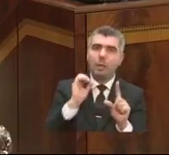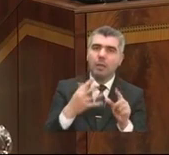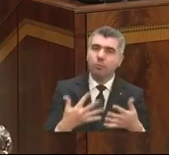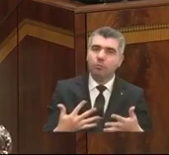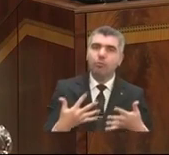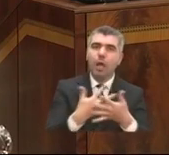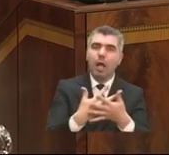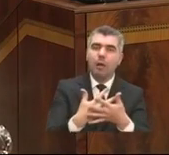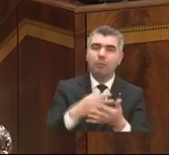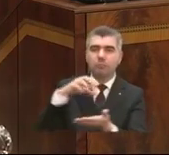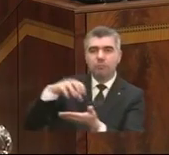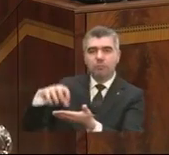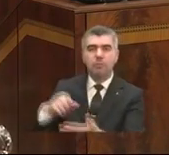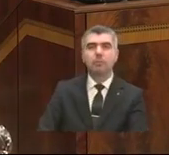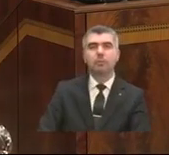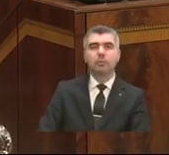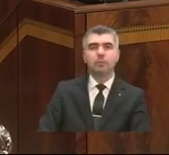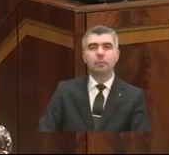المشتركة لشعوبنا.